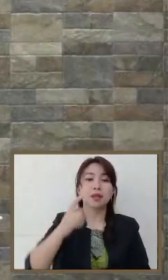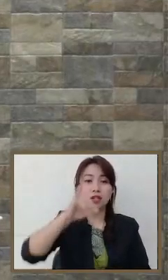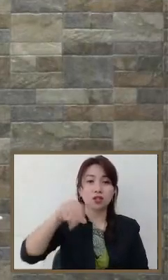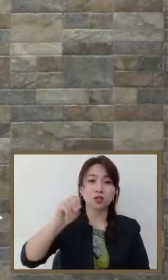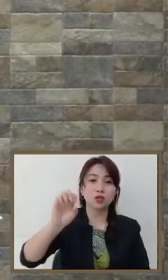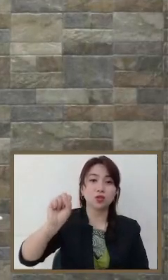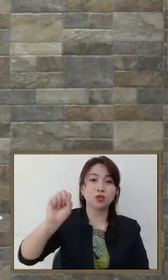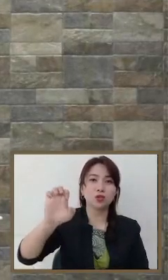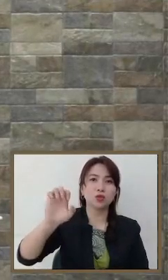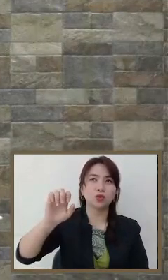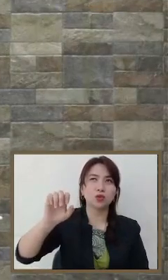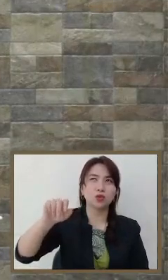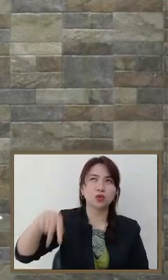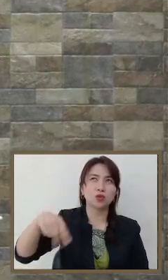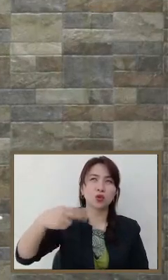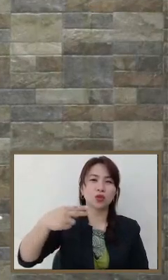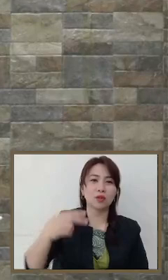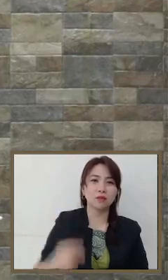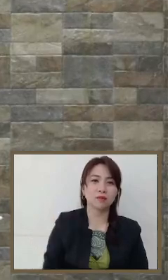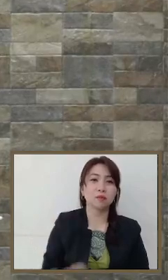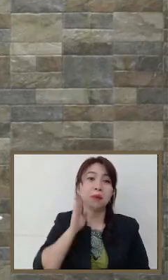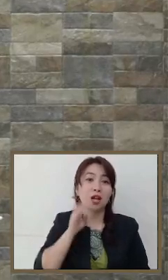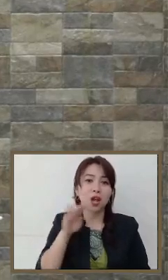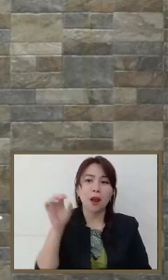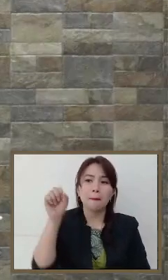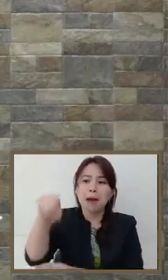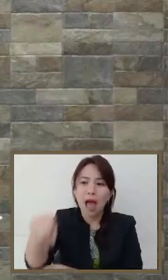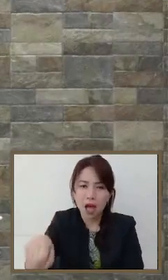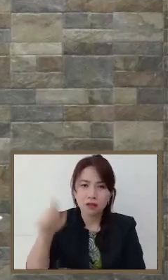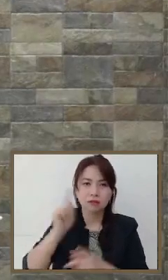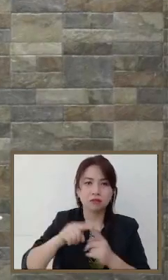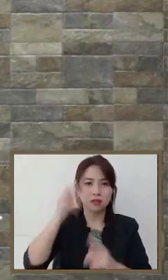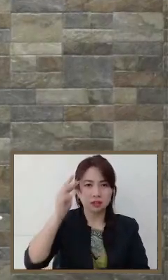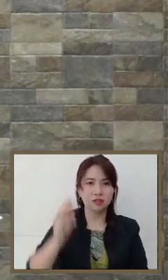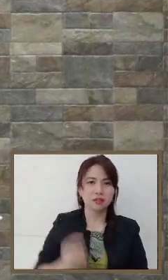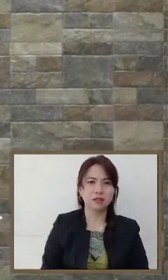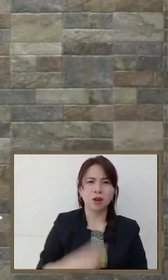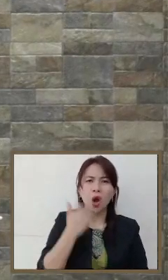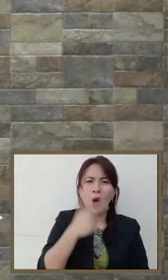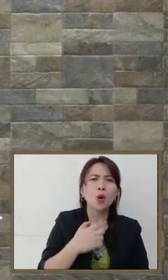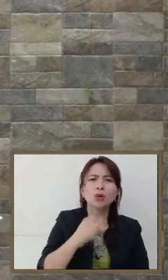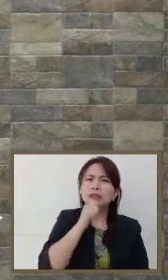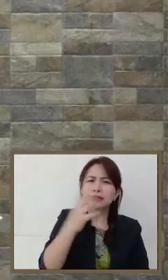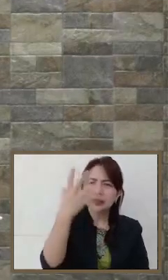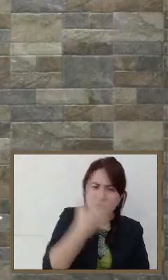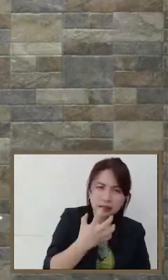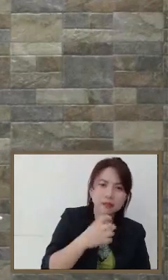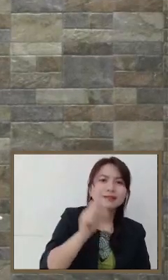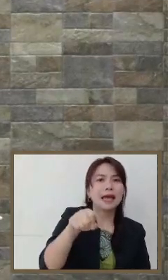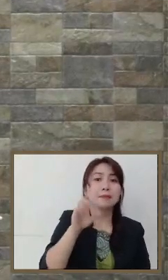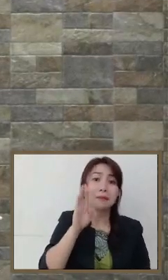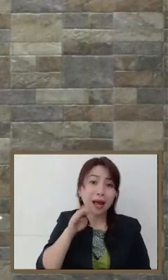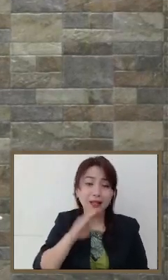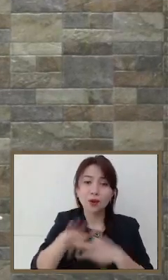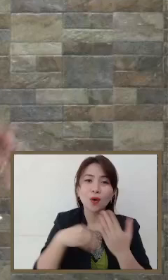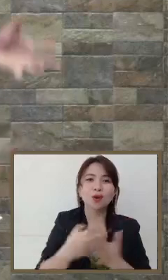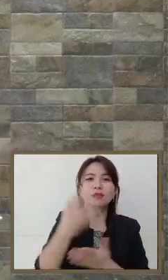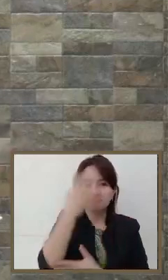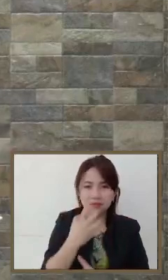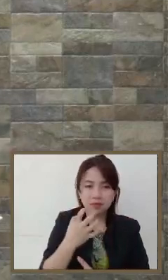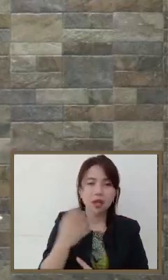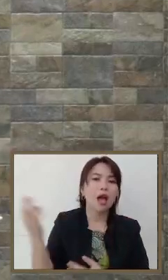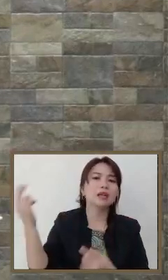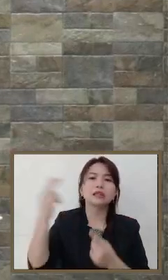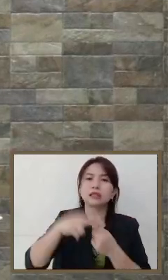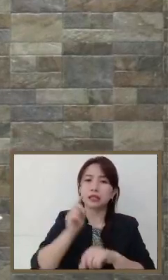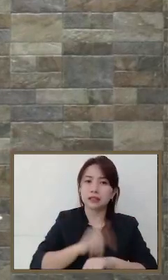Aba eh Talaga Sino ba namang hindi magagalit paborito ka na nga luluhod pa kami sa iyo ay talagang Magagalit talaga Hanggang dumating